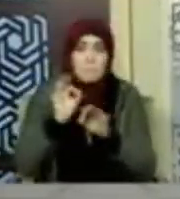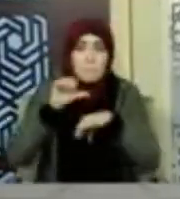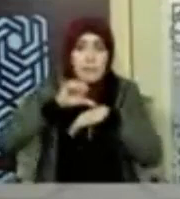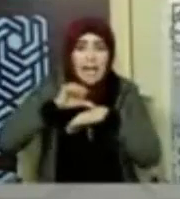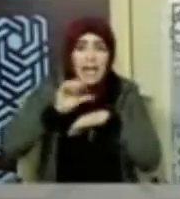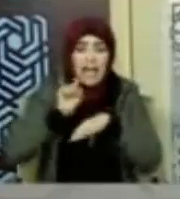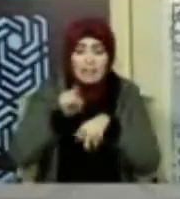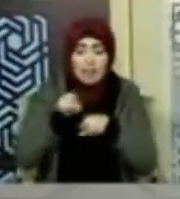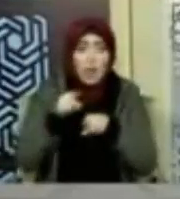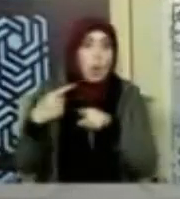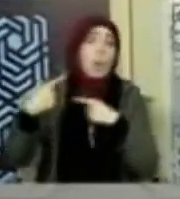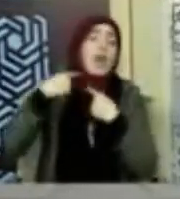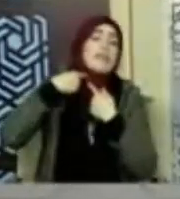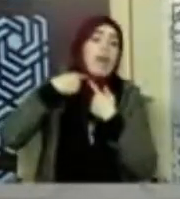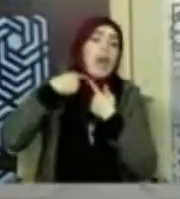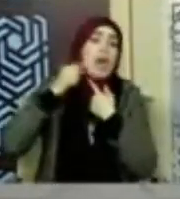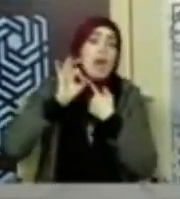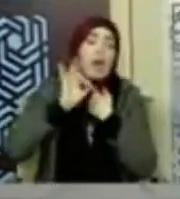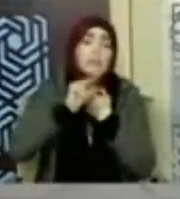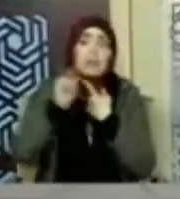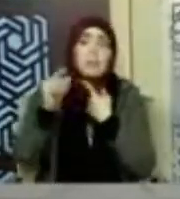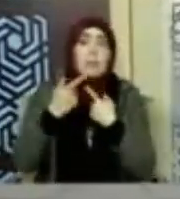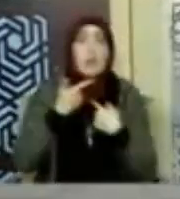المكان الذي أشار إليه،